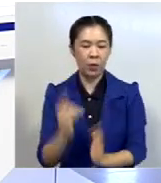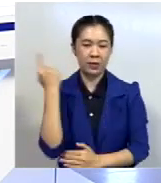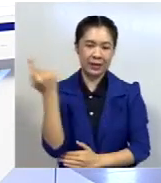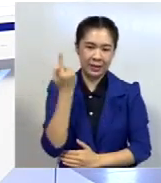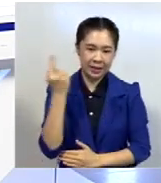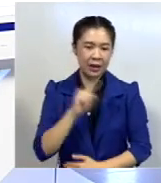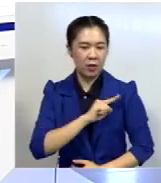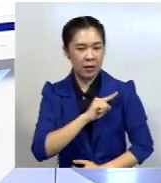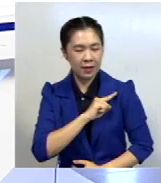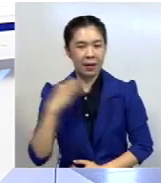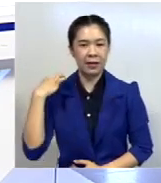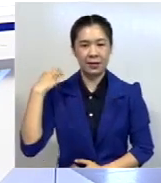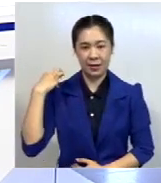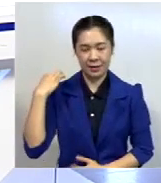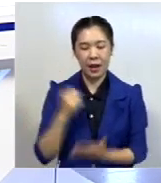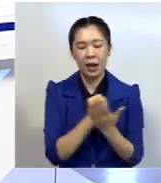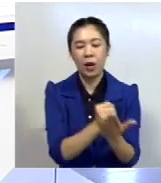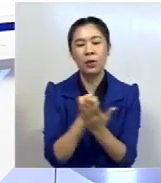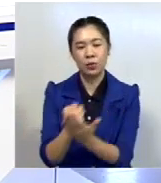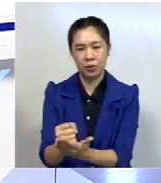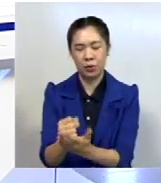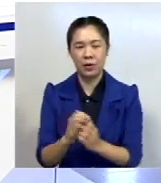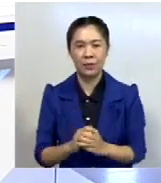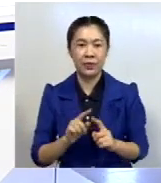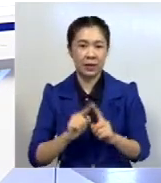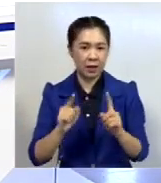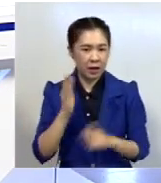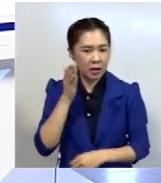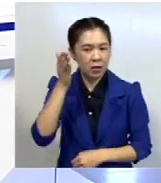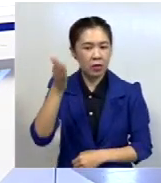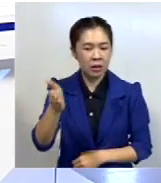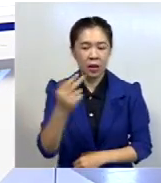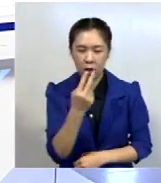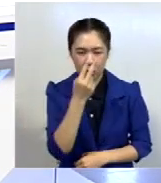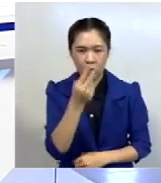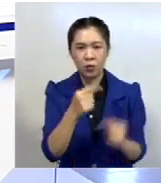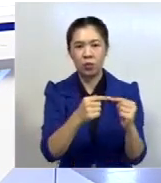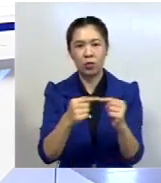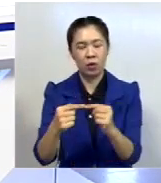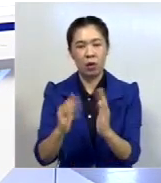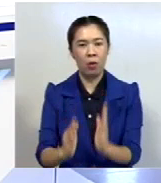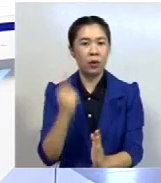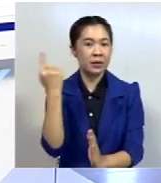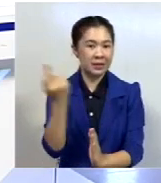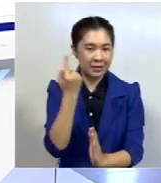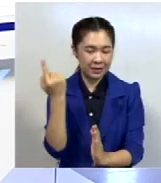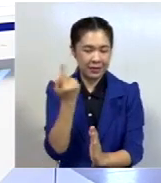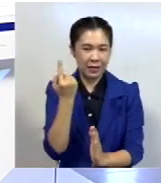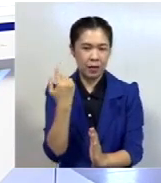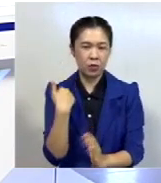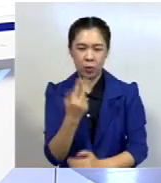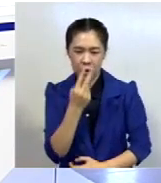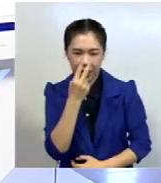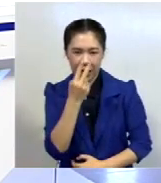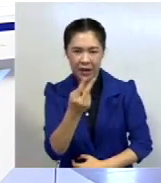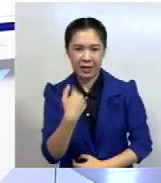รวมถึงจิตอาสาต่างๆที่เข้าไปช่วยในการดับไฟแต่หลังจากนี้ยังต้องติดตามสถานการณ์กันอย่างต่อเนื่องส่วนนักท่องเที่ยวหลายท่านถ้าเห็